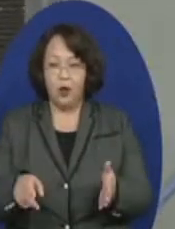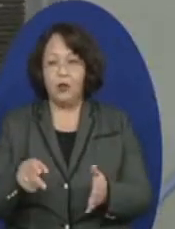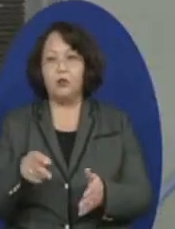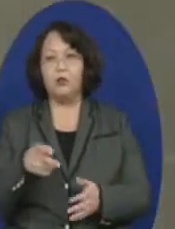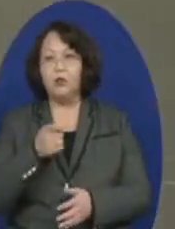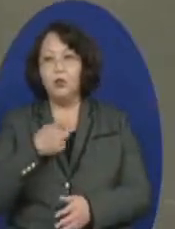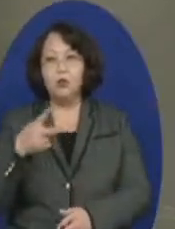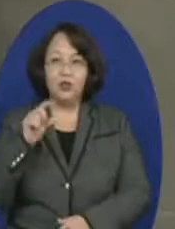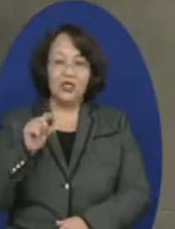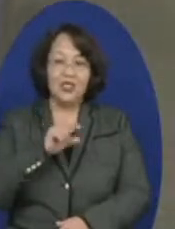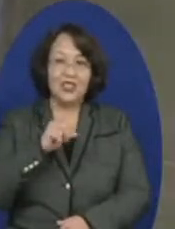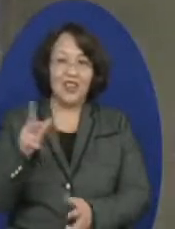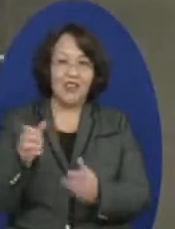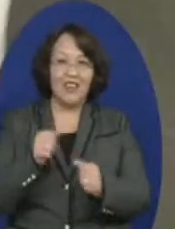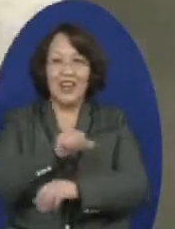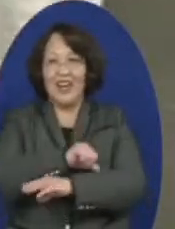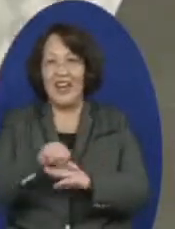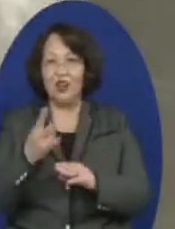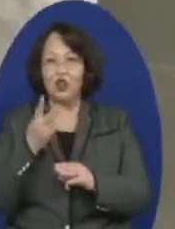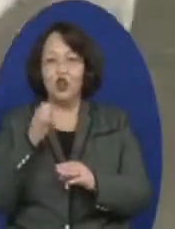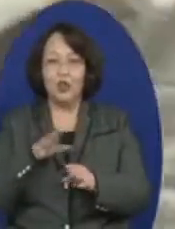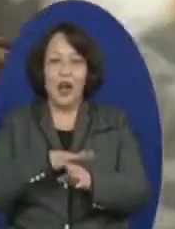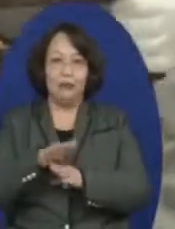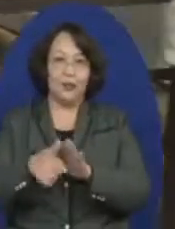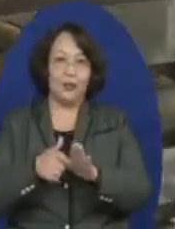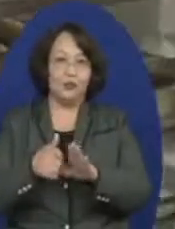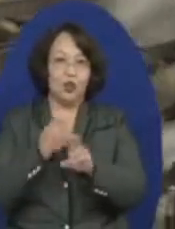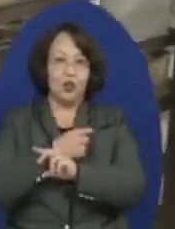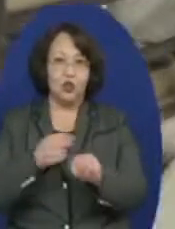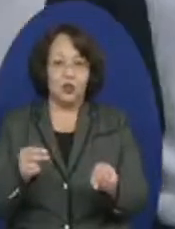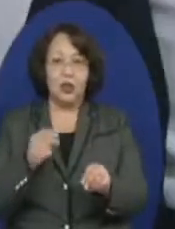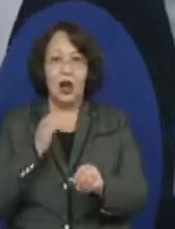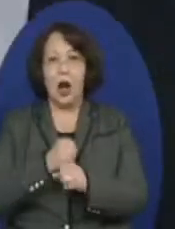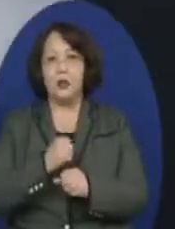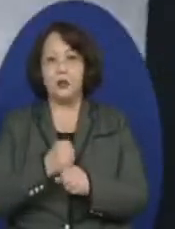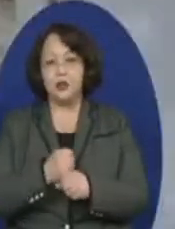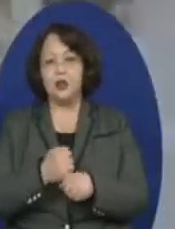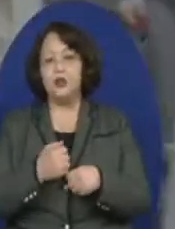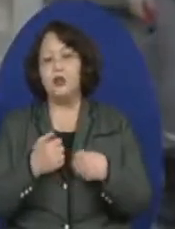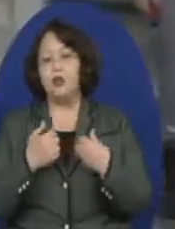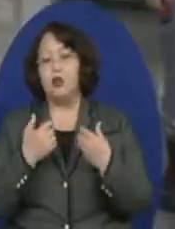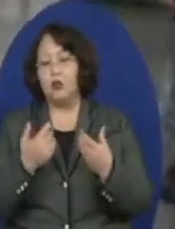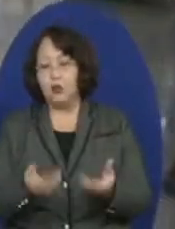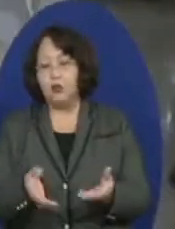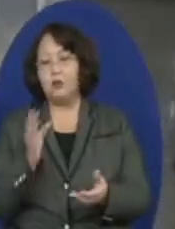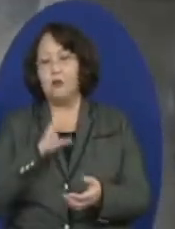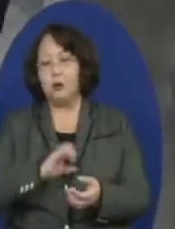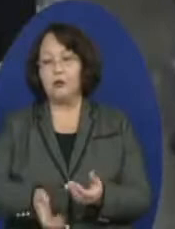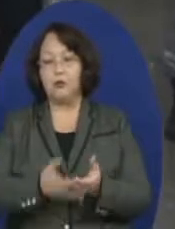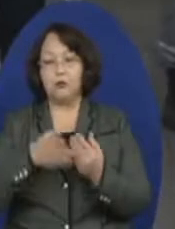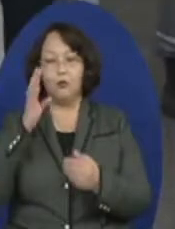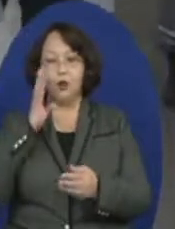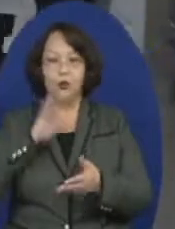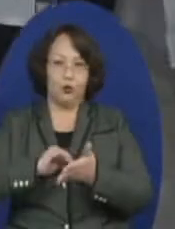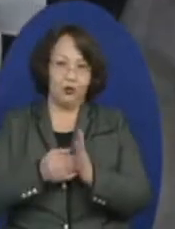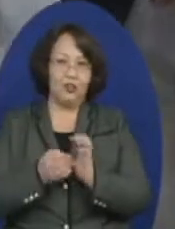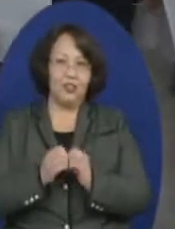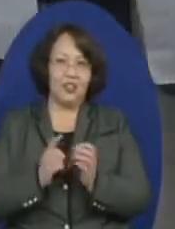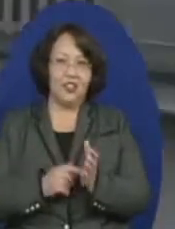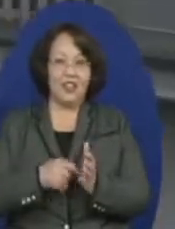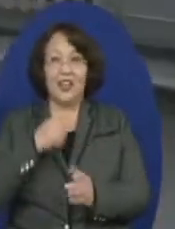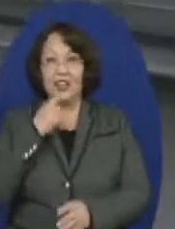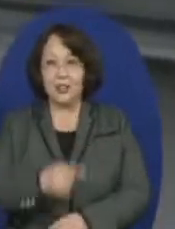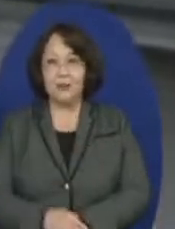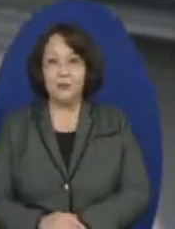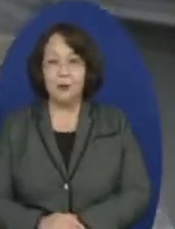зээл олгох нь гайл болно. Нэмэгдсэн үртгэн албан татврыг хөнгөлөлт чөлөөлөх ажил олгогчийг дэмжсэн бодлого өгүүлэгдэж байгаа гэдгийг онцолж байна.